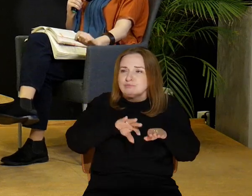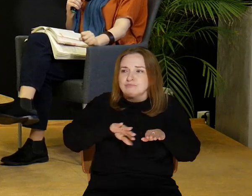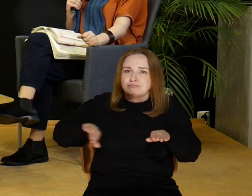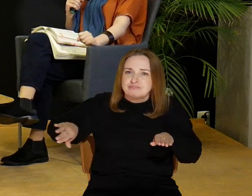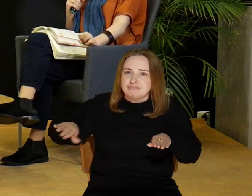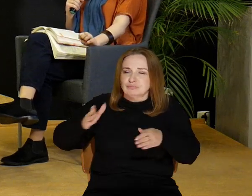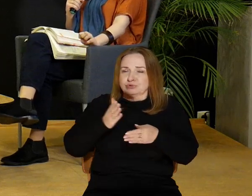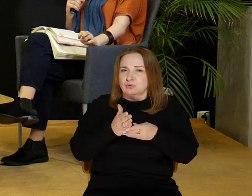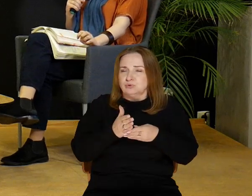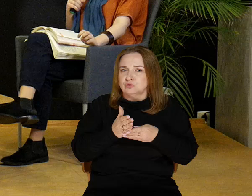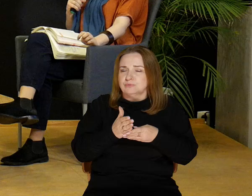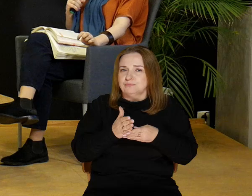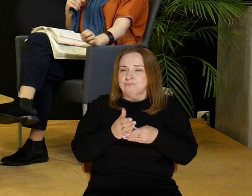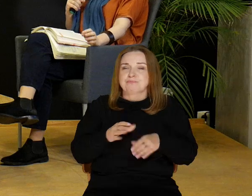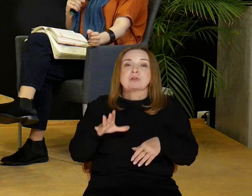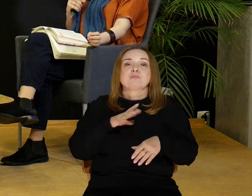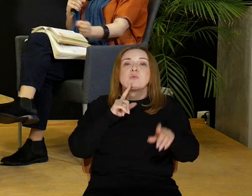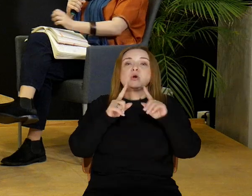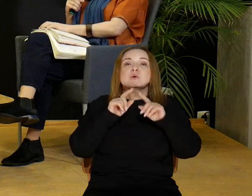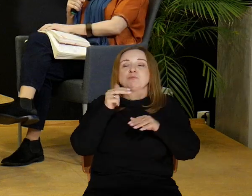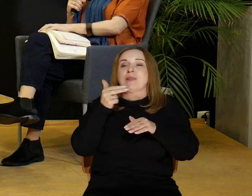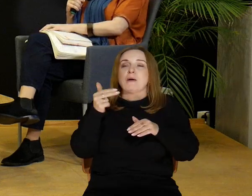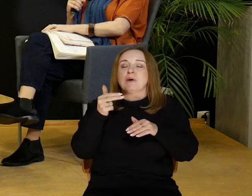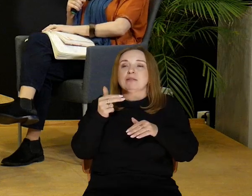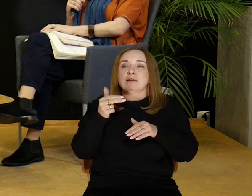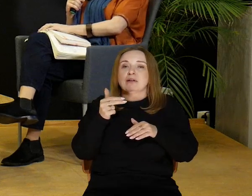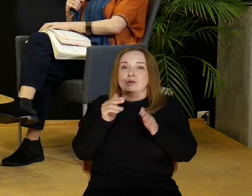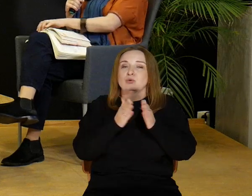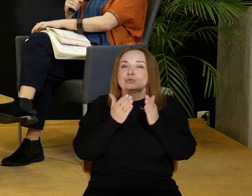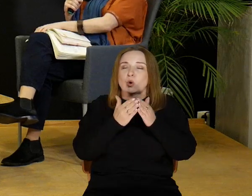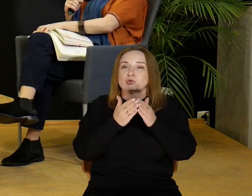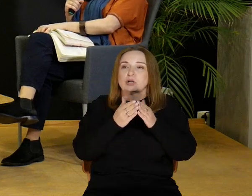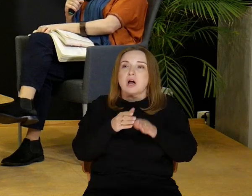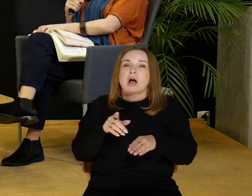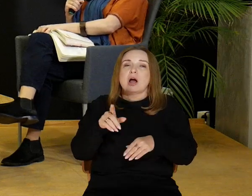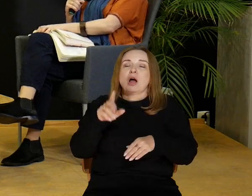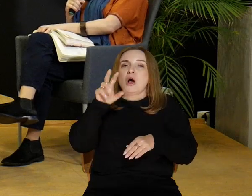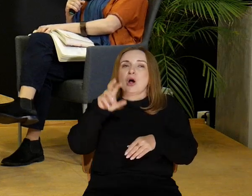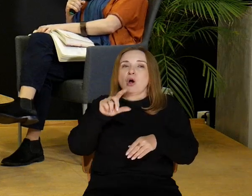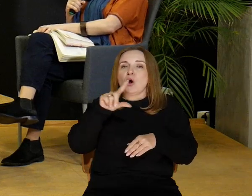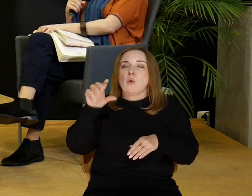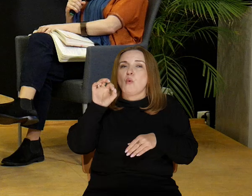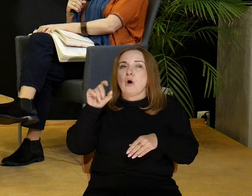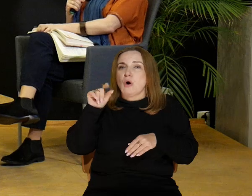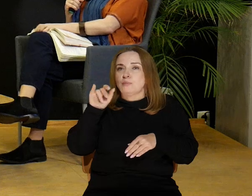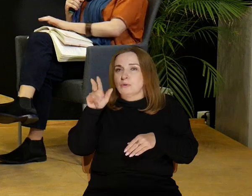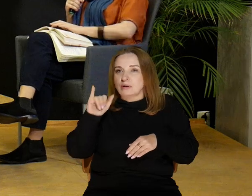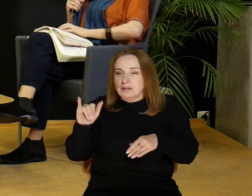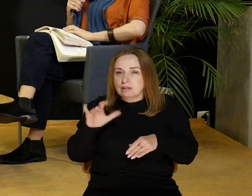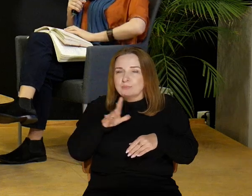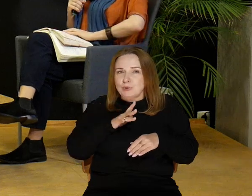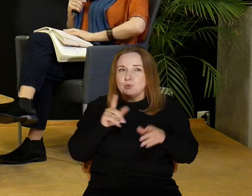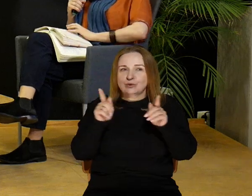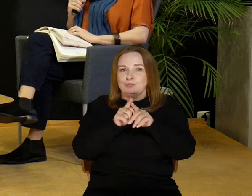boki. Rozmawialiśmy o chłopkach tutaj na spotkaniu